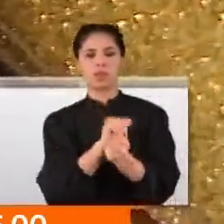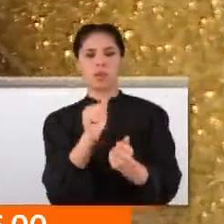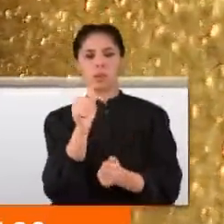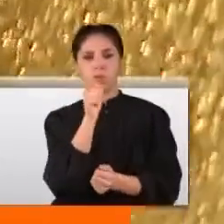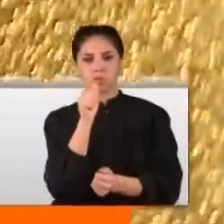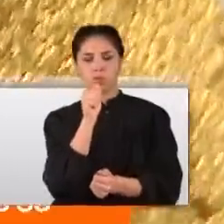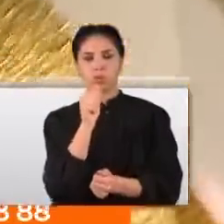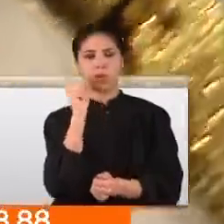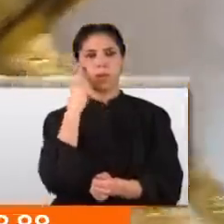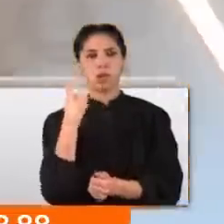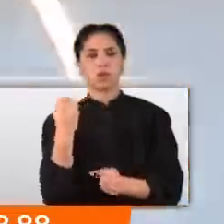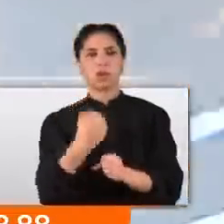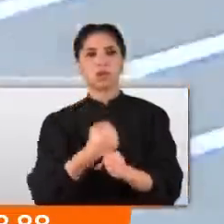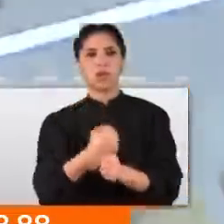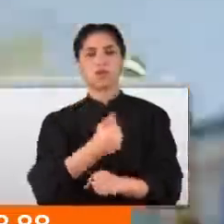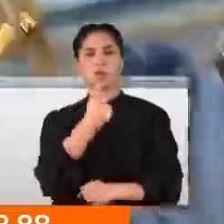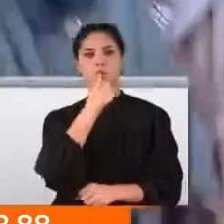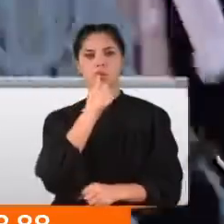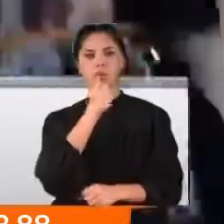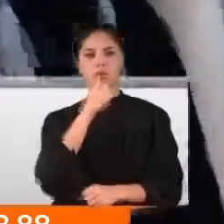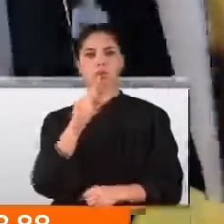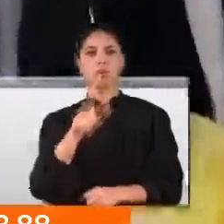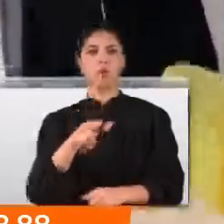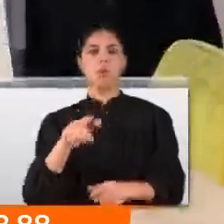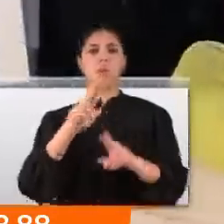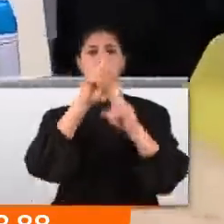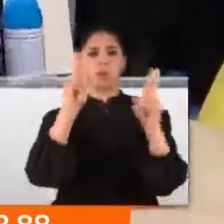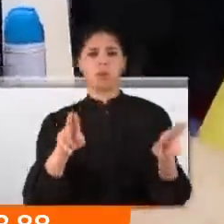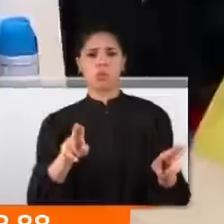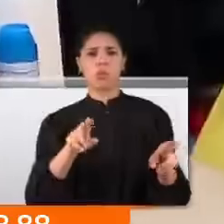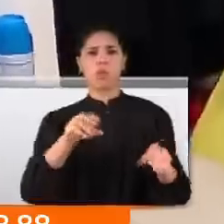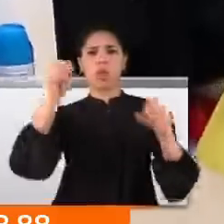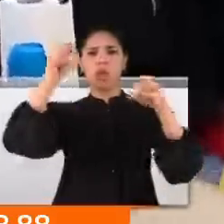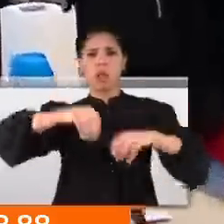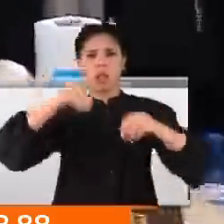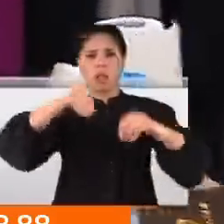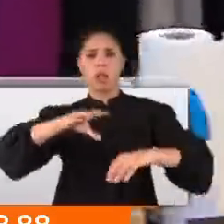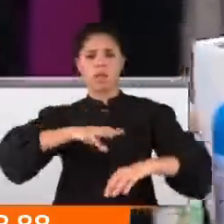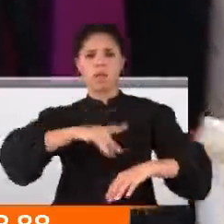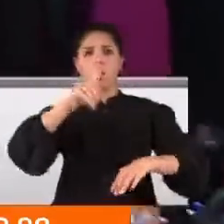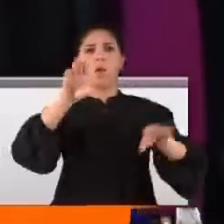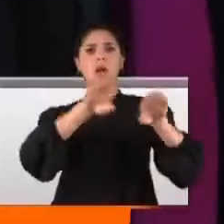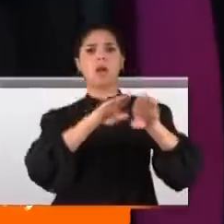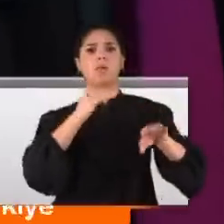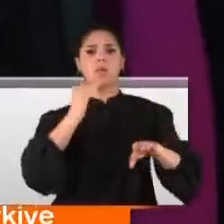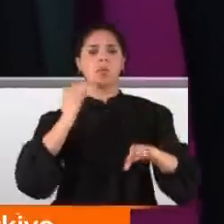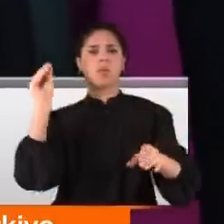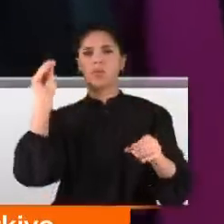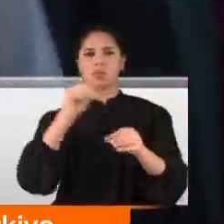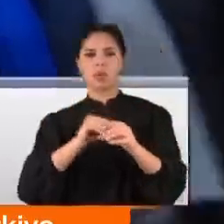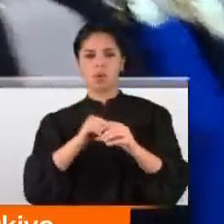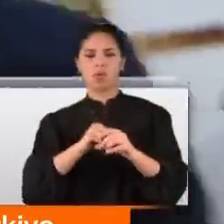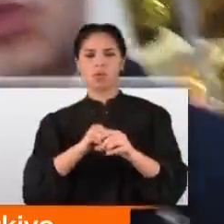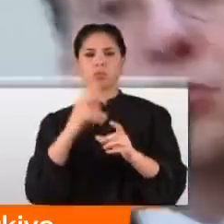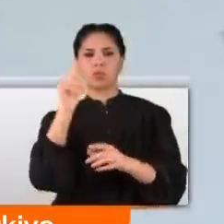suyu ve iddiaya göre sarımsaklı su mağazanın içine defalarca aktı. Orayı kapattırmadı ama son delik ise